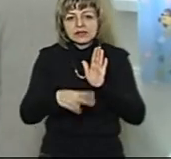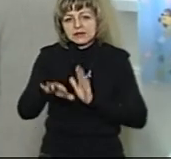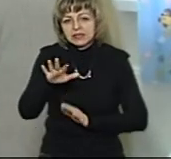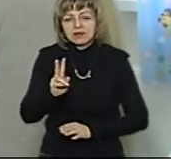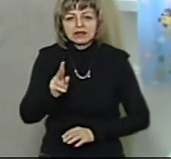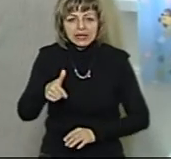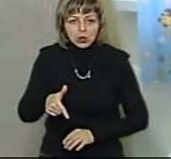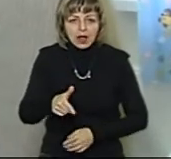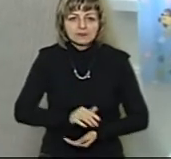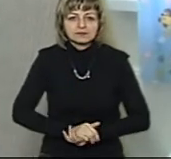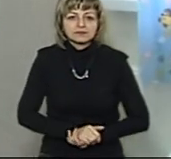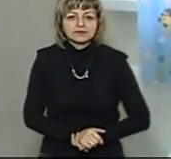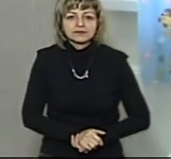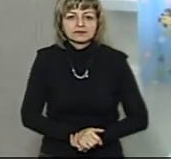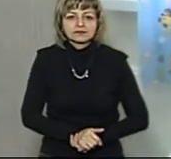3,885 кілограм.